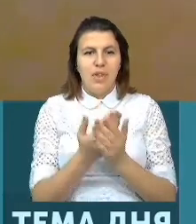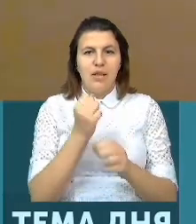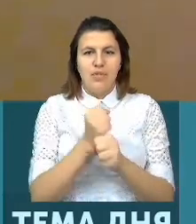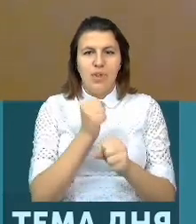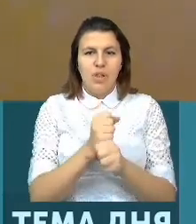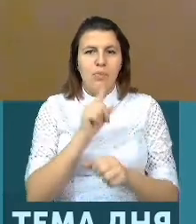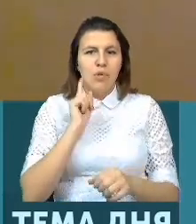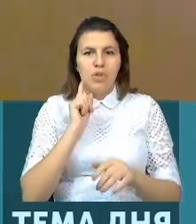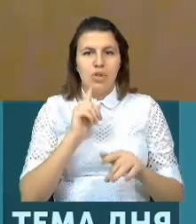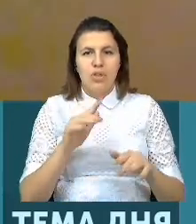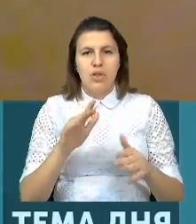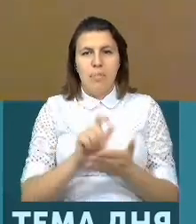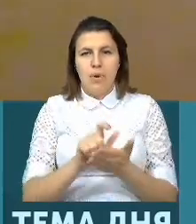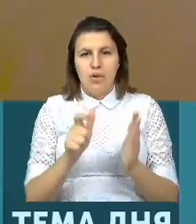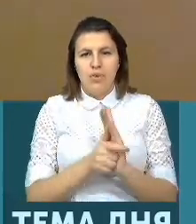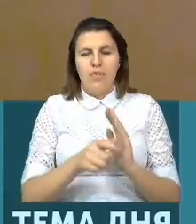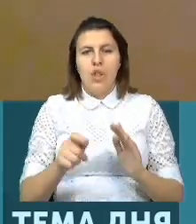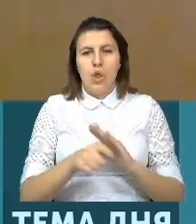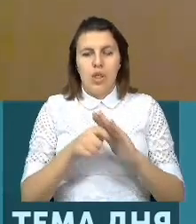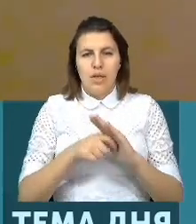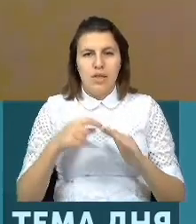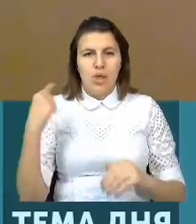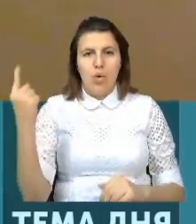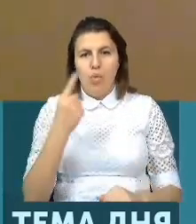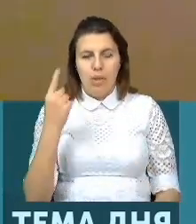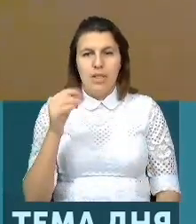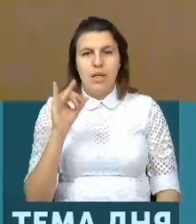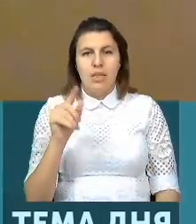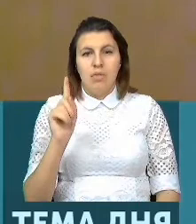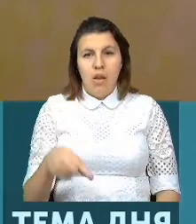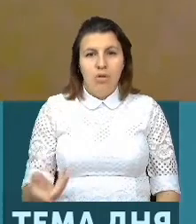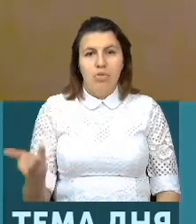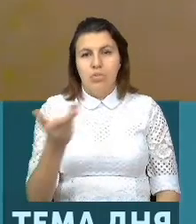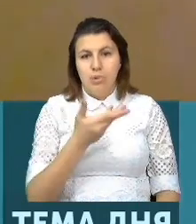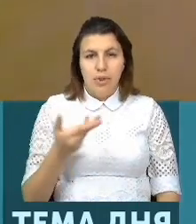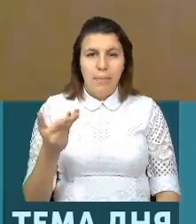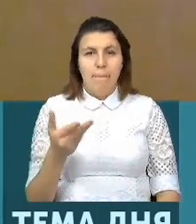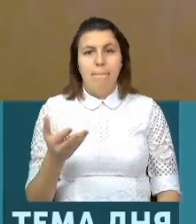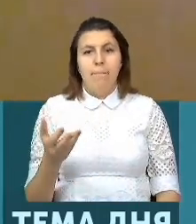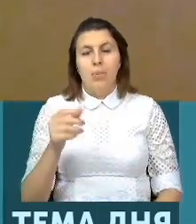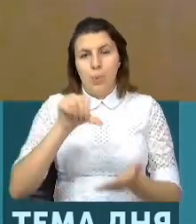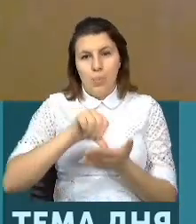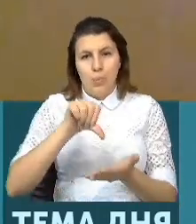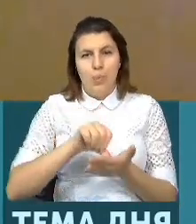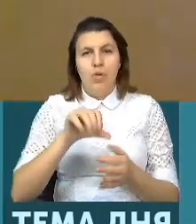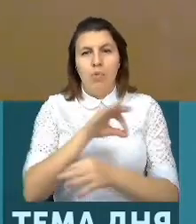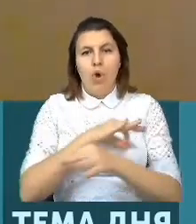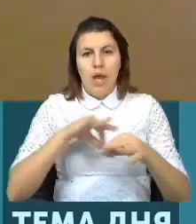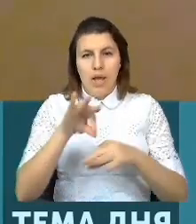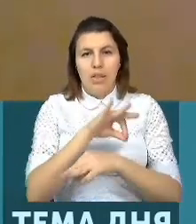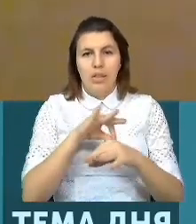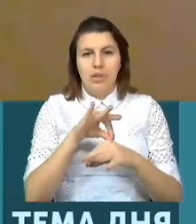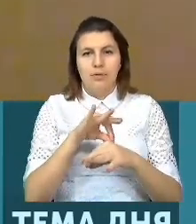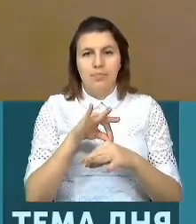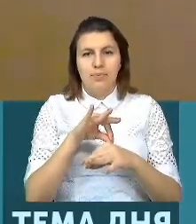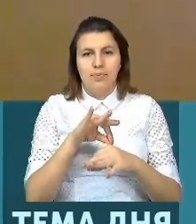в Донецькій області. І ми також взяли участь в проєкті «Гідна